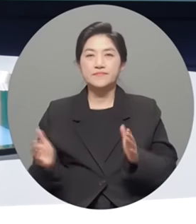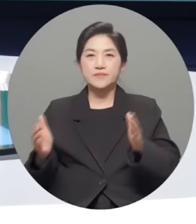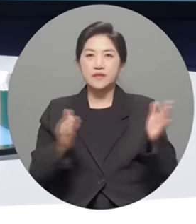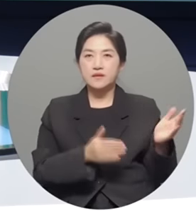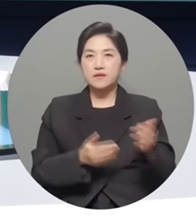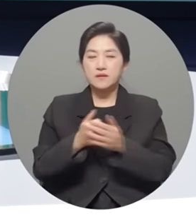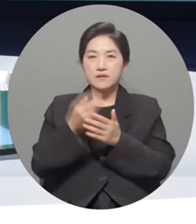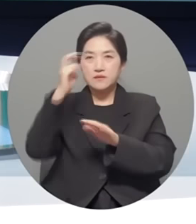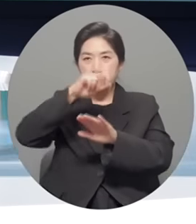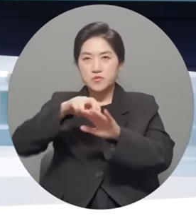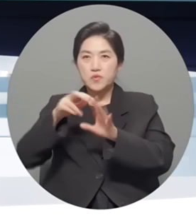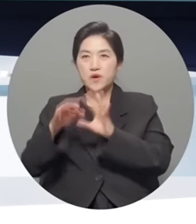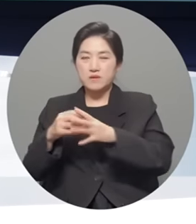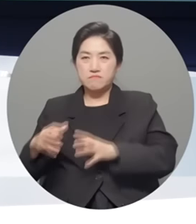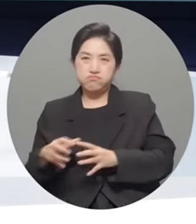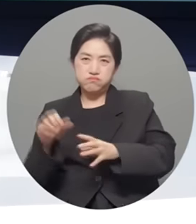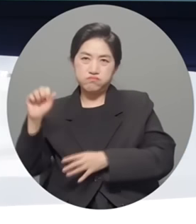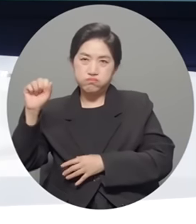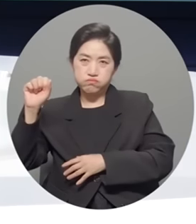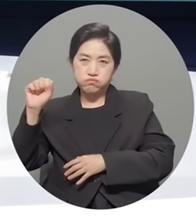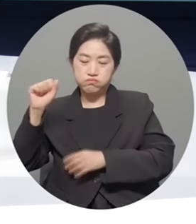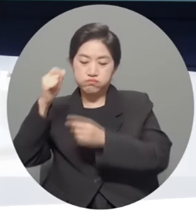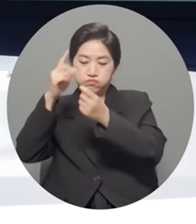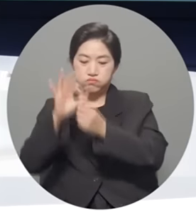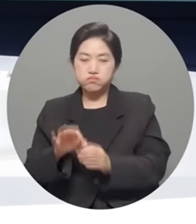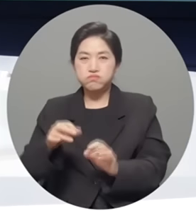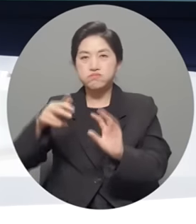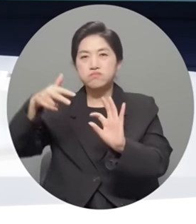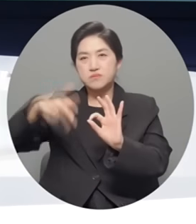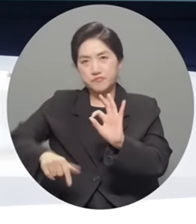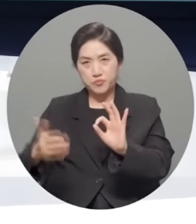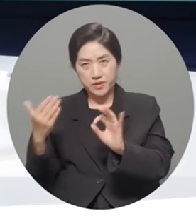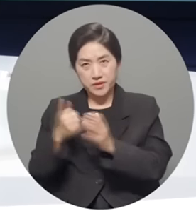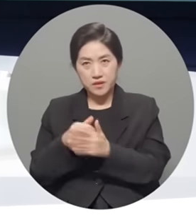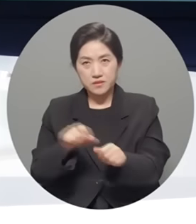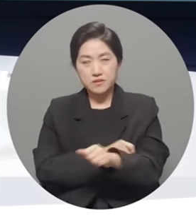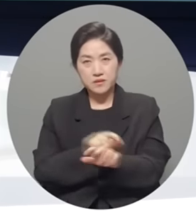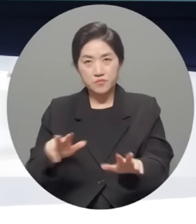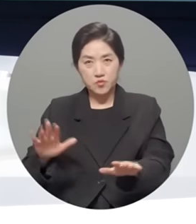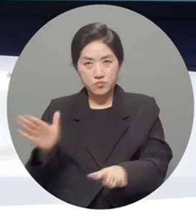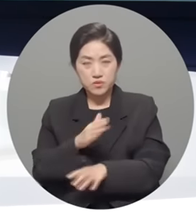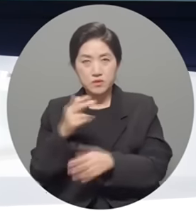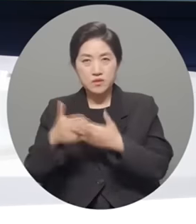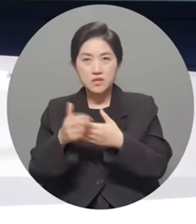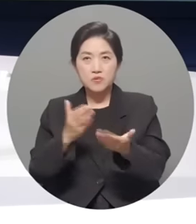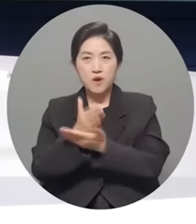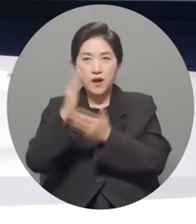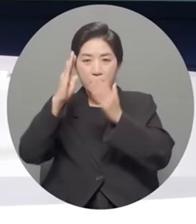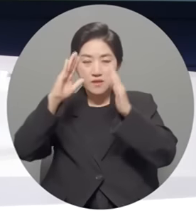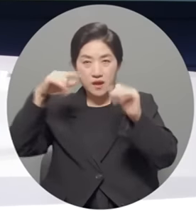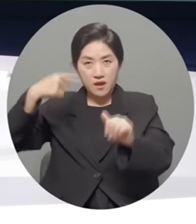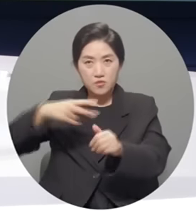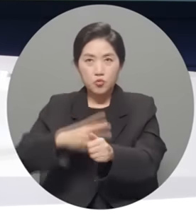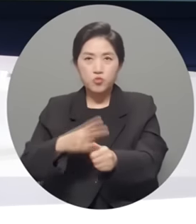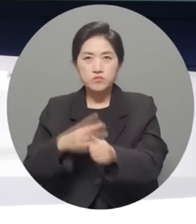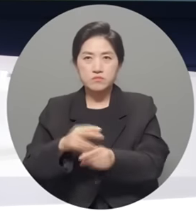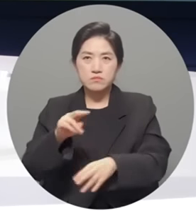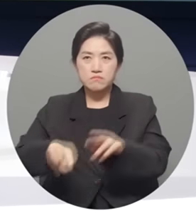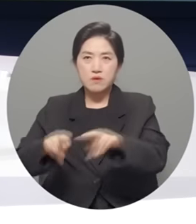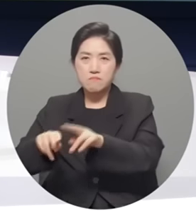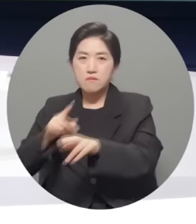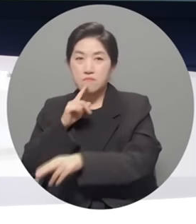의료계의 집단 행동이 어느덧 10주차에 접어들었습니다. 특히 이번 주부터 의대 교수들이 잇따라 사직을 예고하고